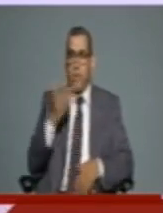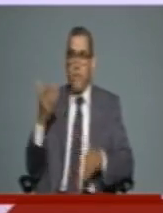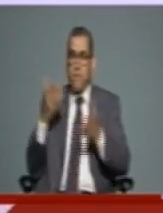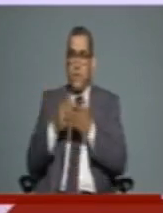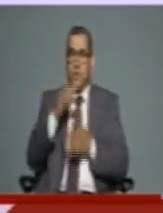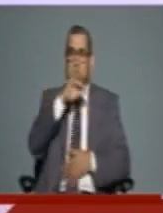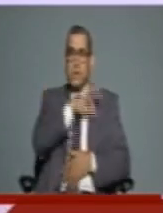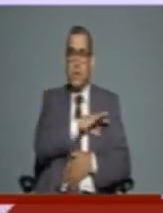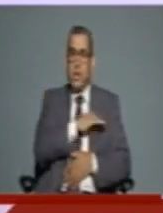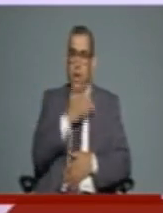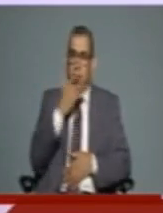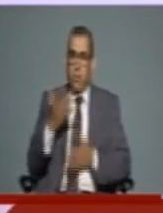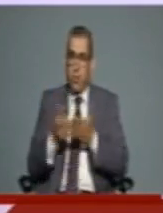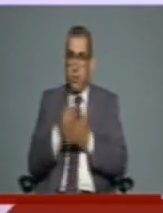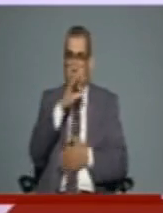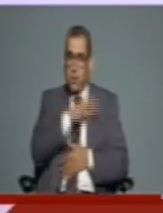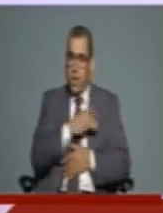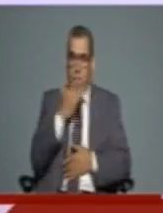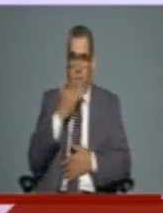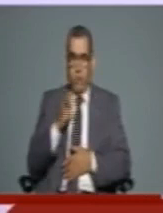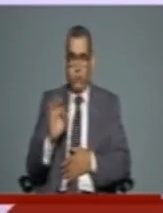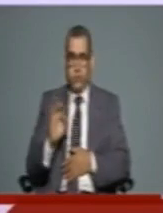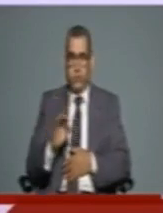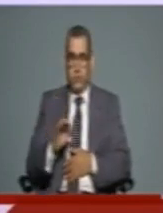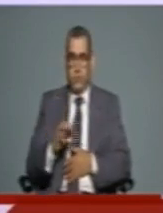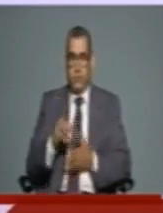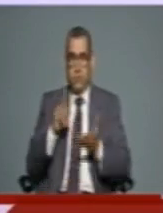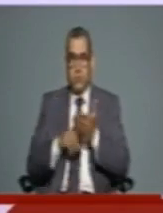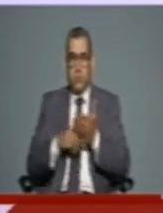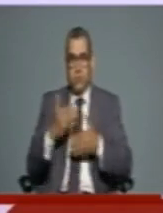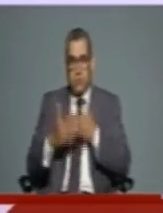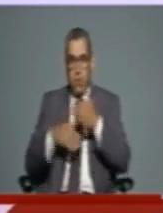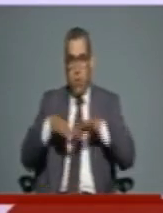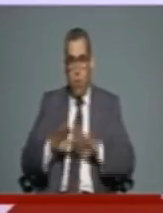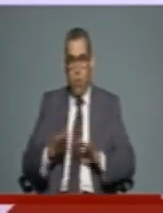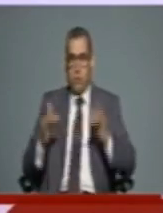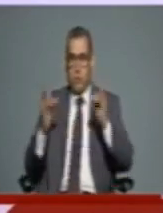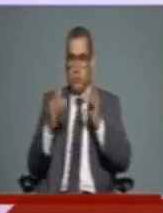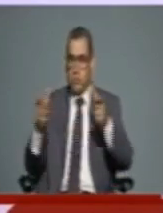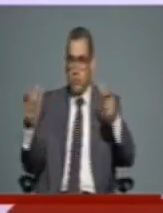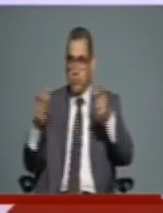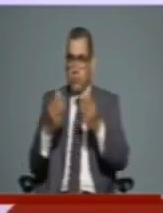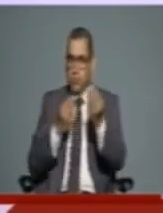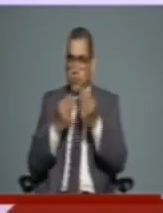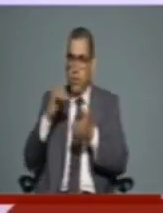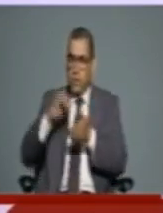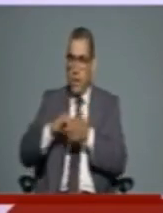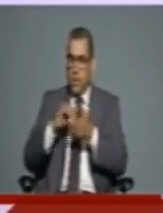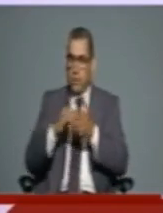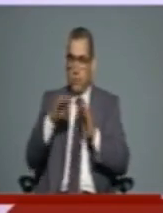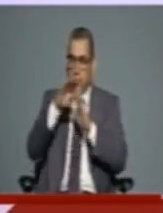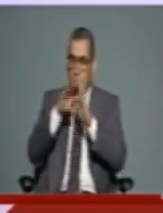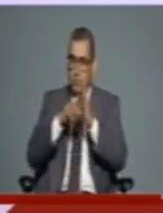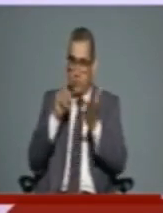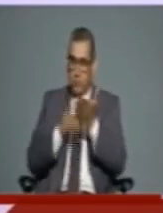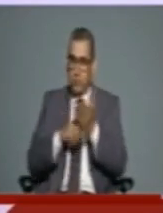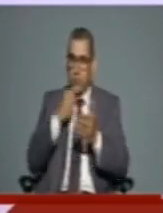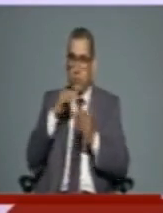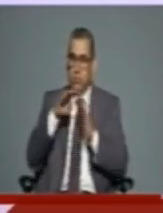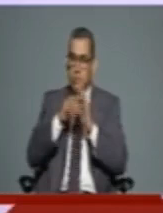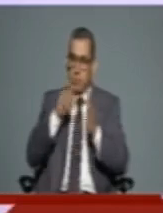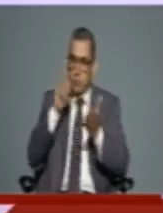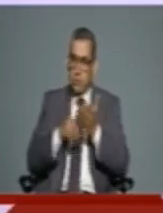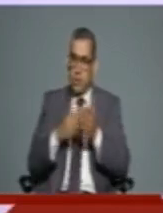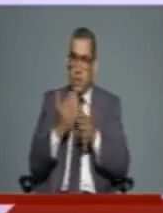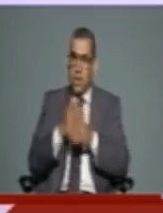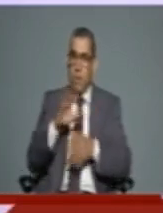تؤتي بنتائج جيده. هنقعد معاهم ونتفق ونضع حدود قصوى، لو